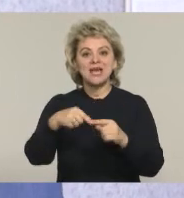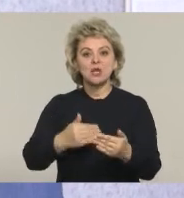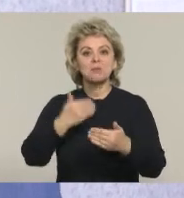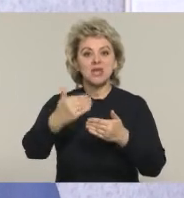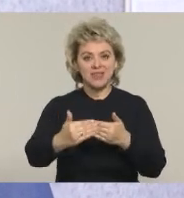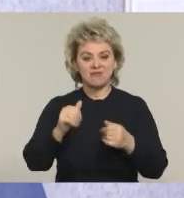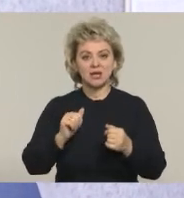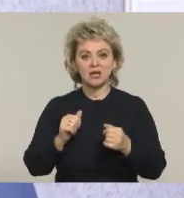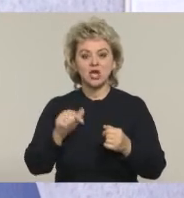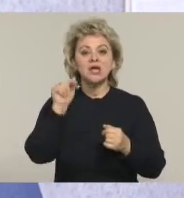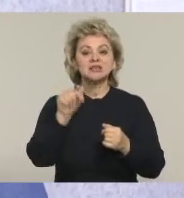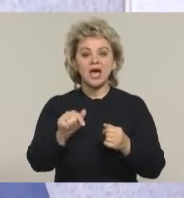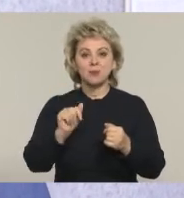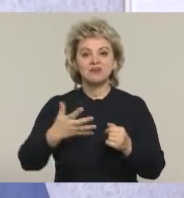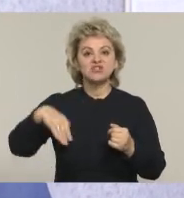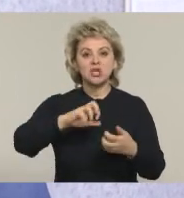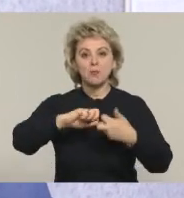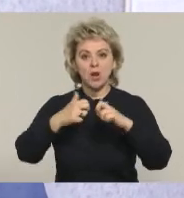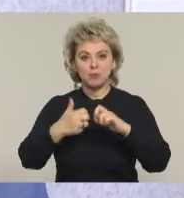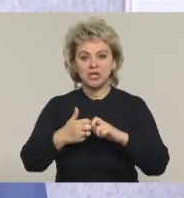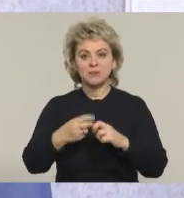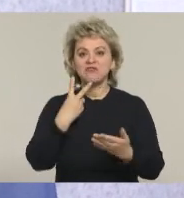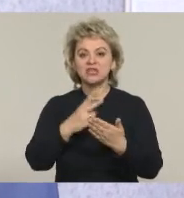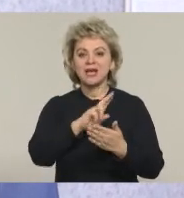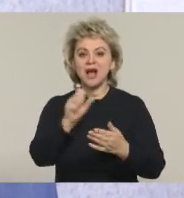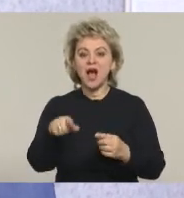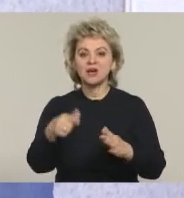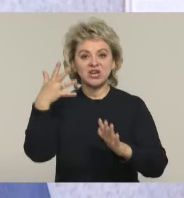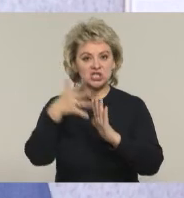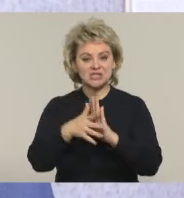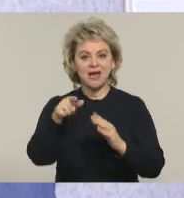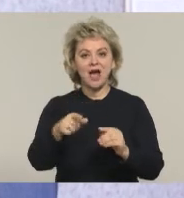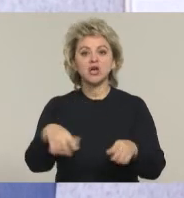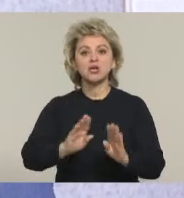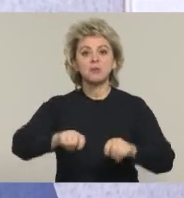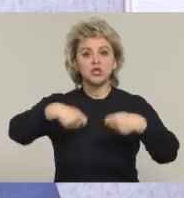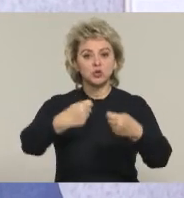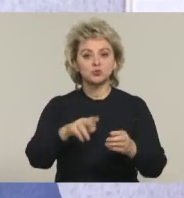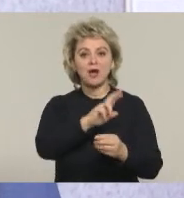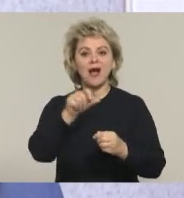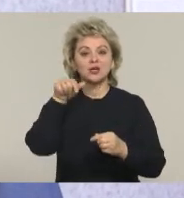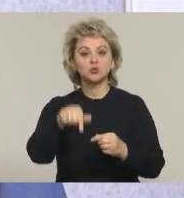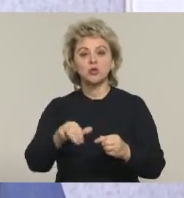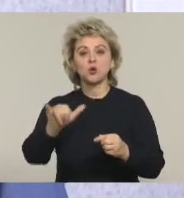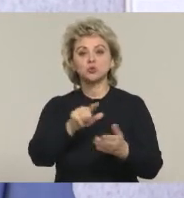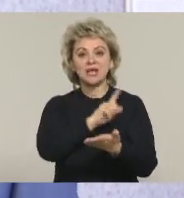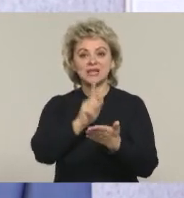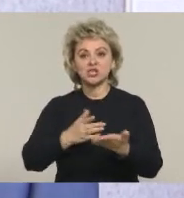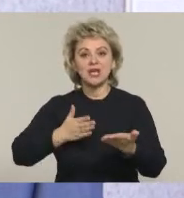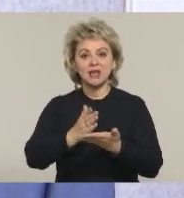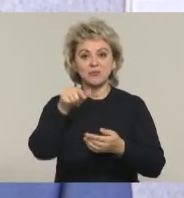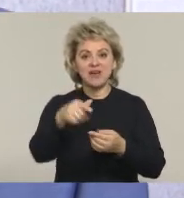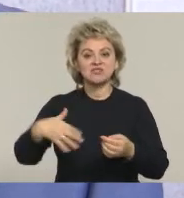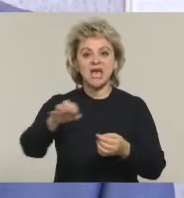передовая. Именно там все проблемы видны как кристалли. Они мультиплицируются, и именно туда должны быть направлены